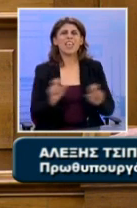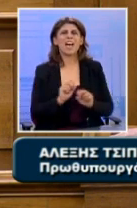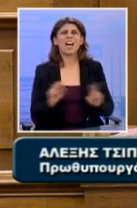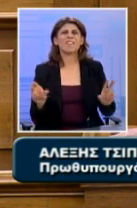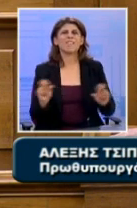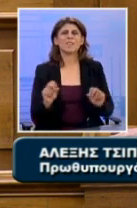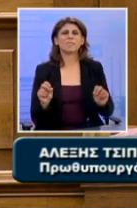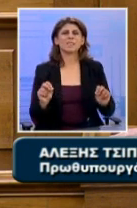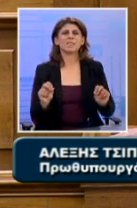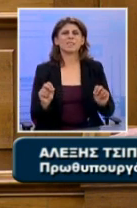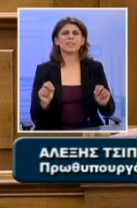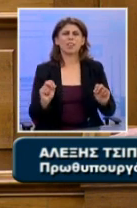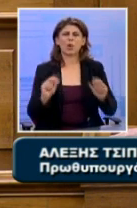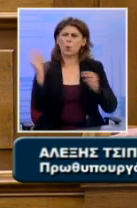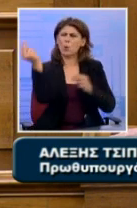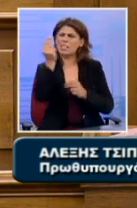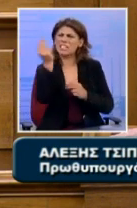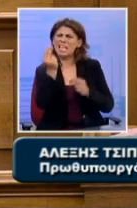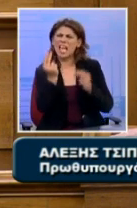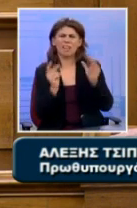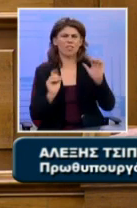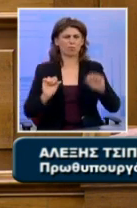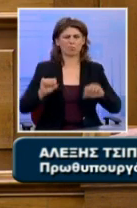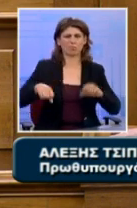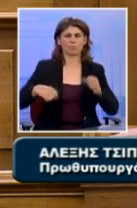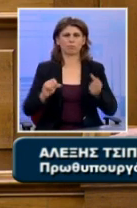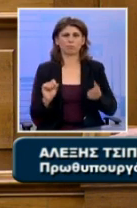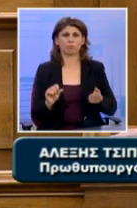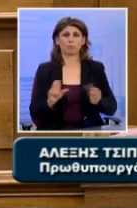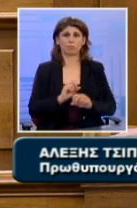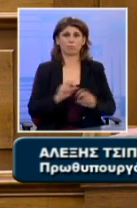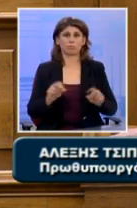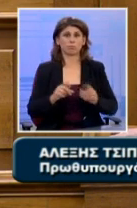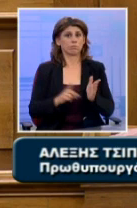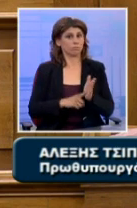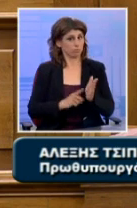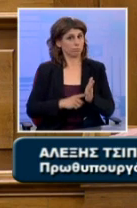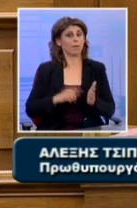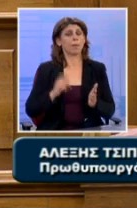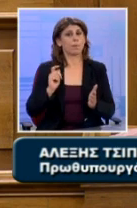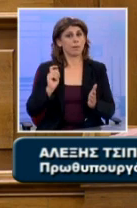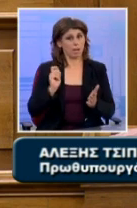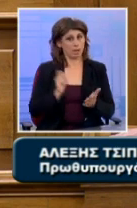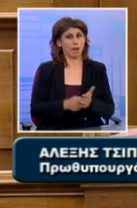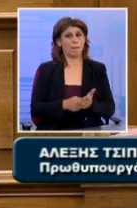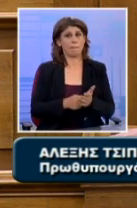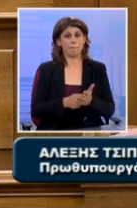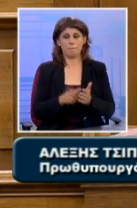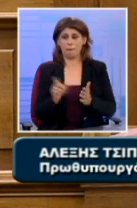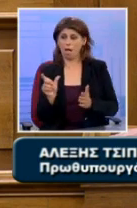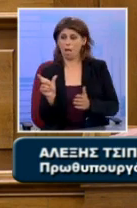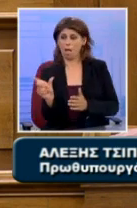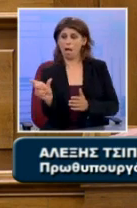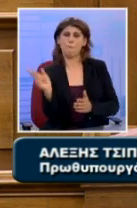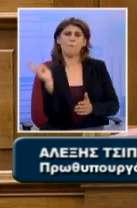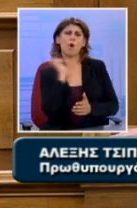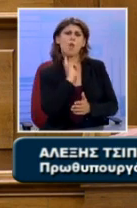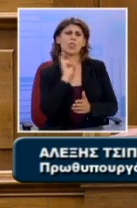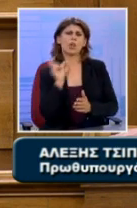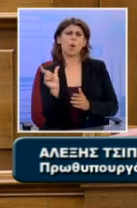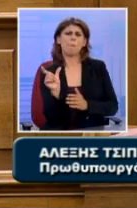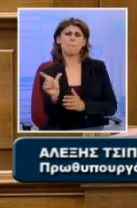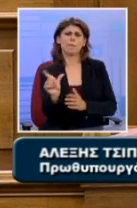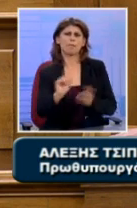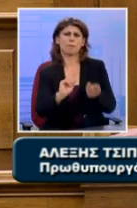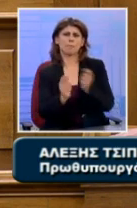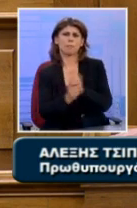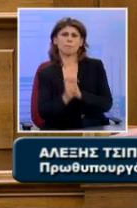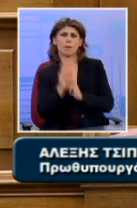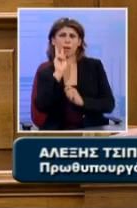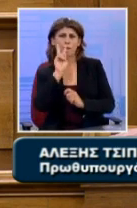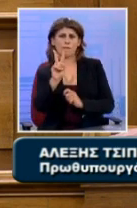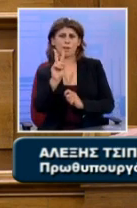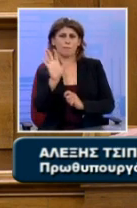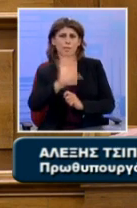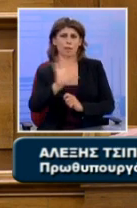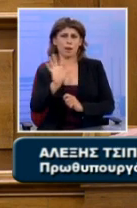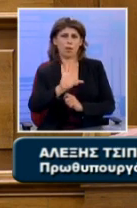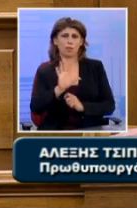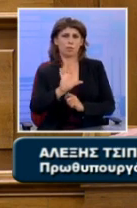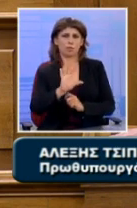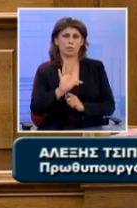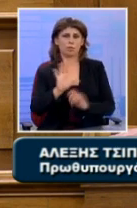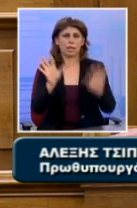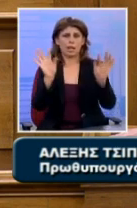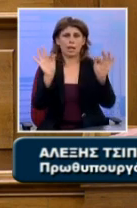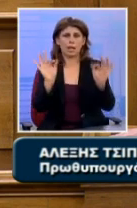καρτούν, το οποίο τους ενημέρωνε ότι πρέπει να πάρουν πια από κωδικοποιητή για να βλέπουν τηλεόραση